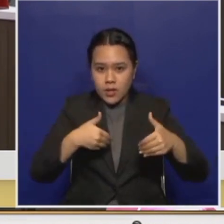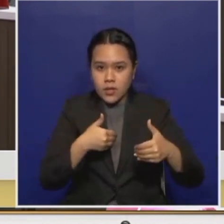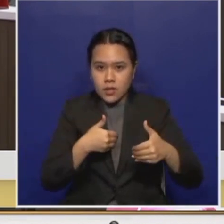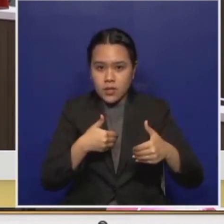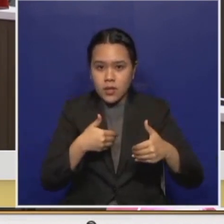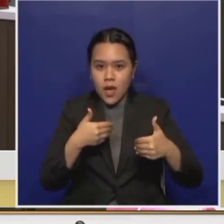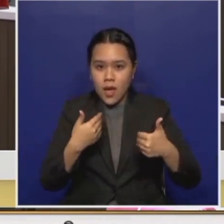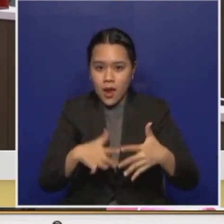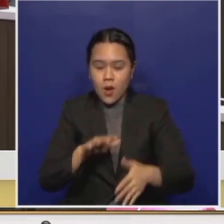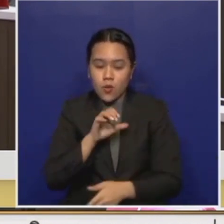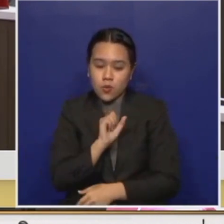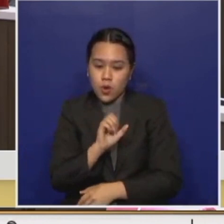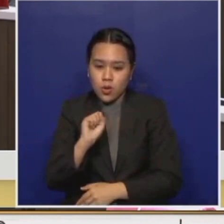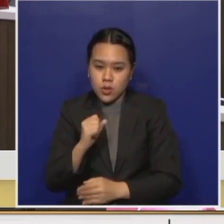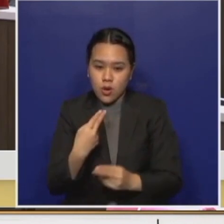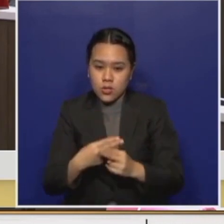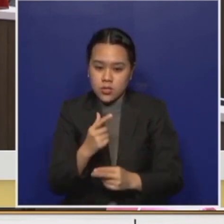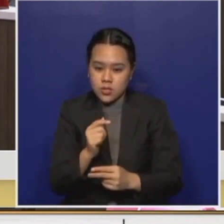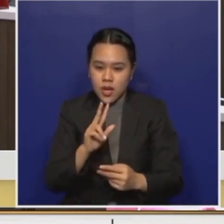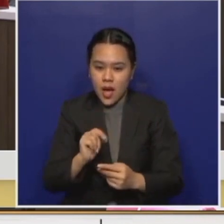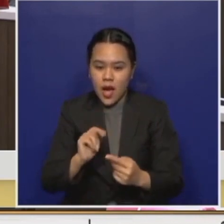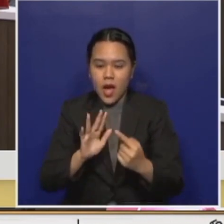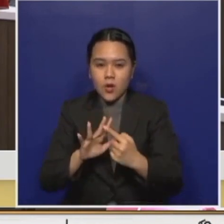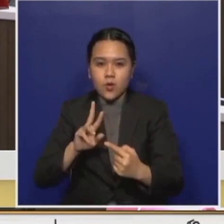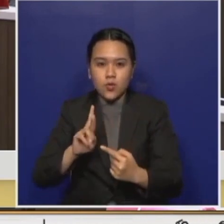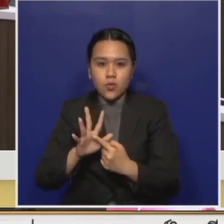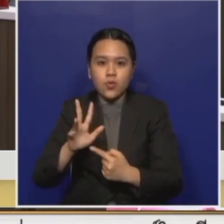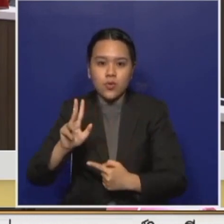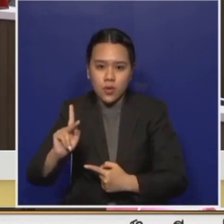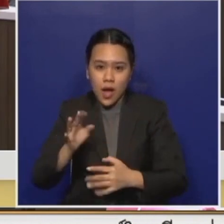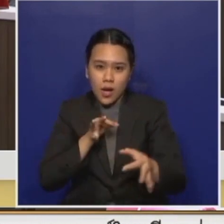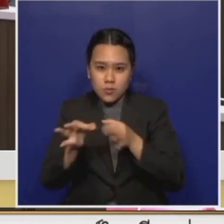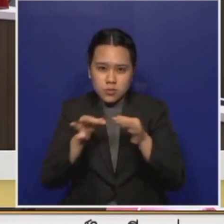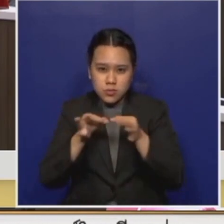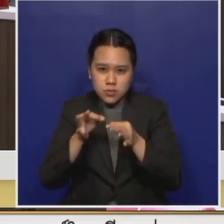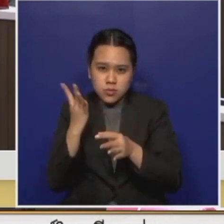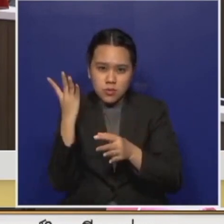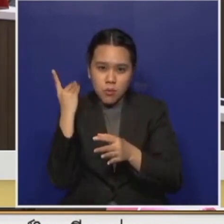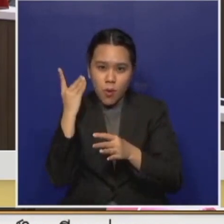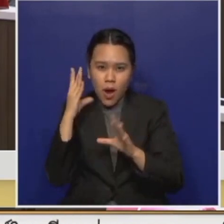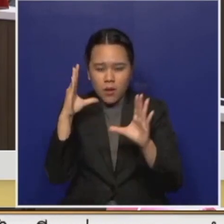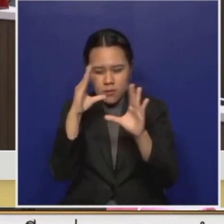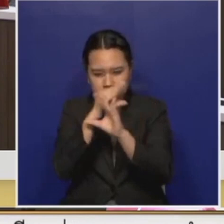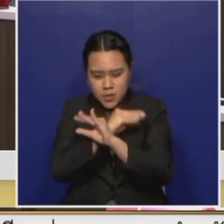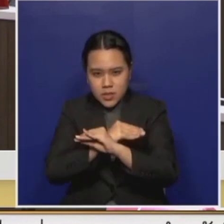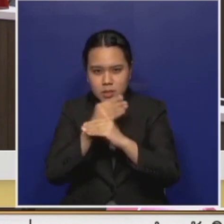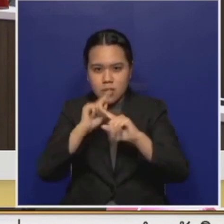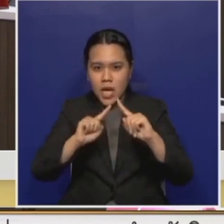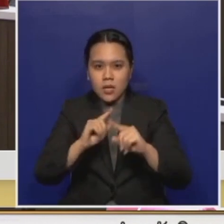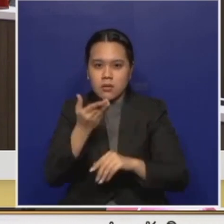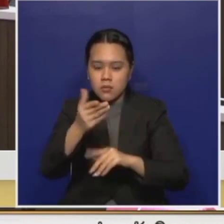ที่เพื่สมัชิคนะครับอนุรัตั้งวนนี้ถานอนอัฤษปลายท่าน อาจจะดกไปสันิดมงวาน แตวัี้ครไม่ตอบ อนนี้คไม่ตอบเลย